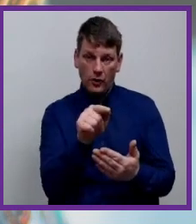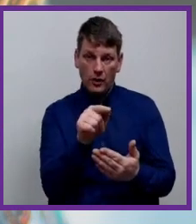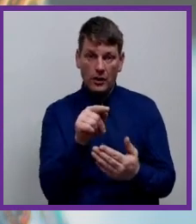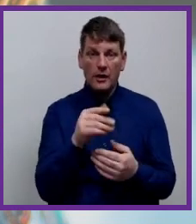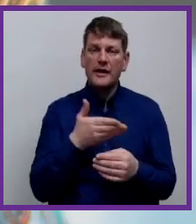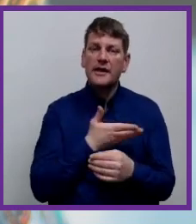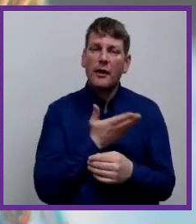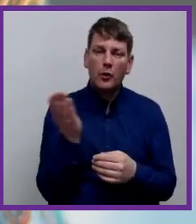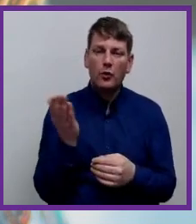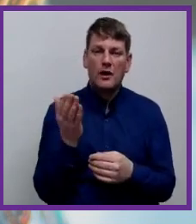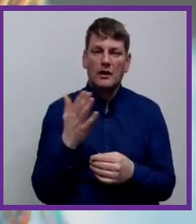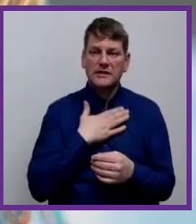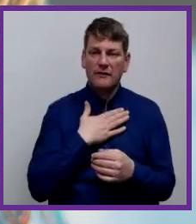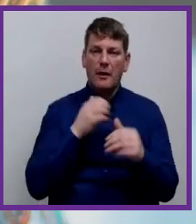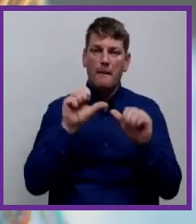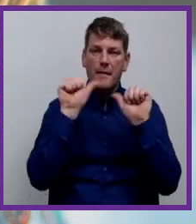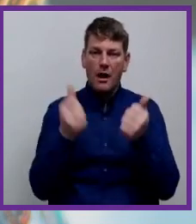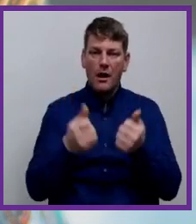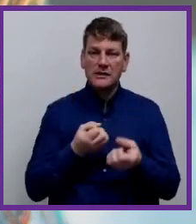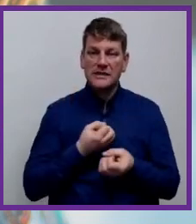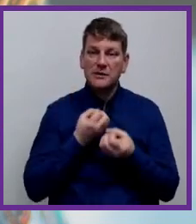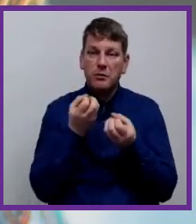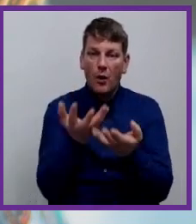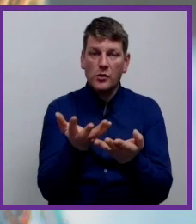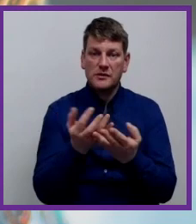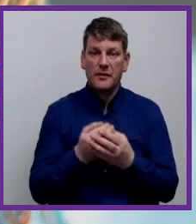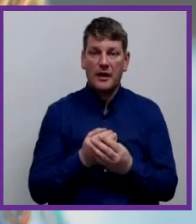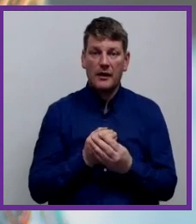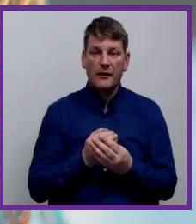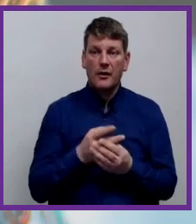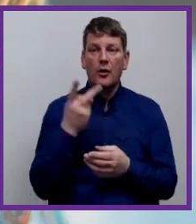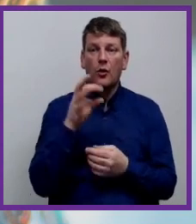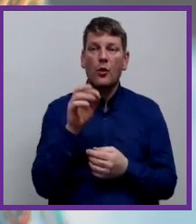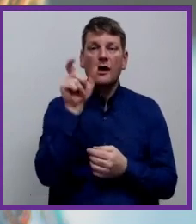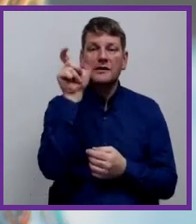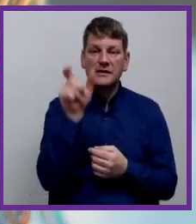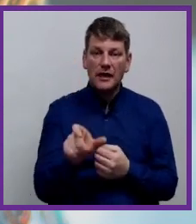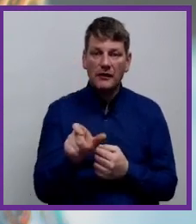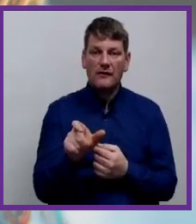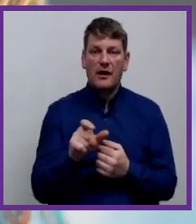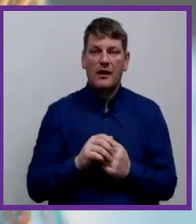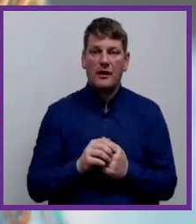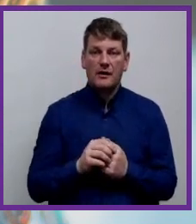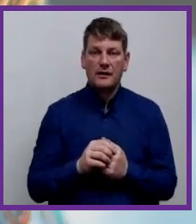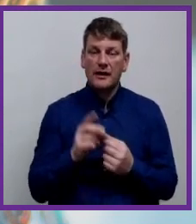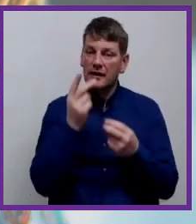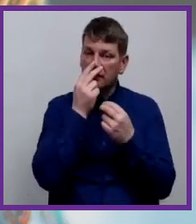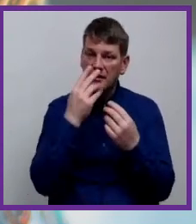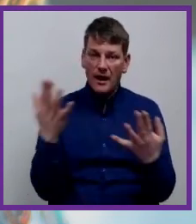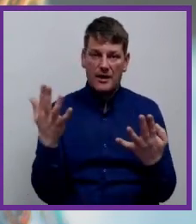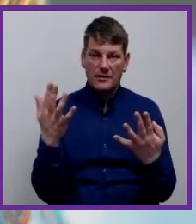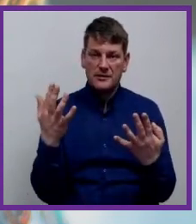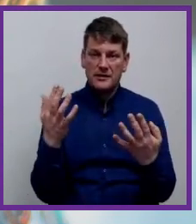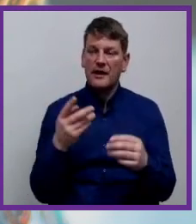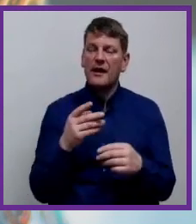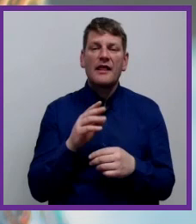jebkurā savā mākslas izpausmē, ko cilvēki neredz, Nevis